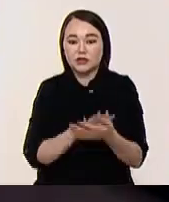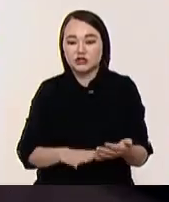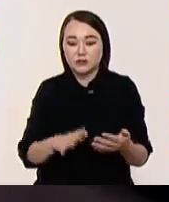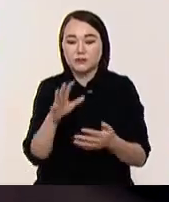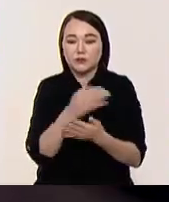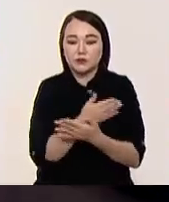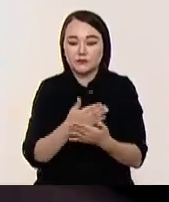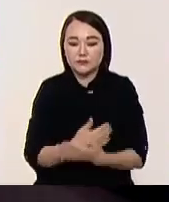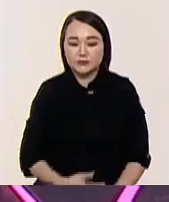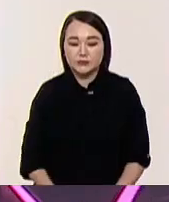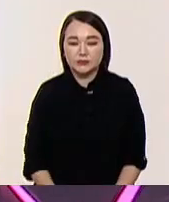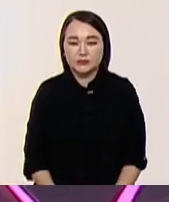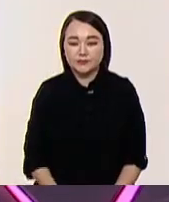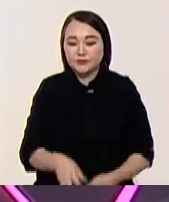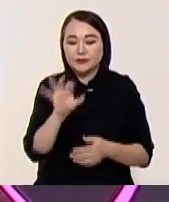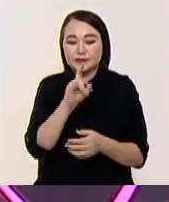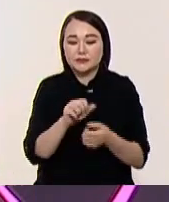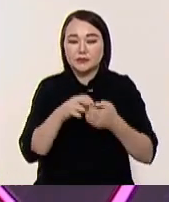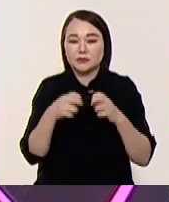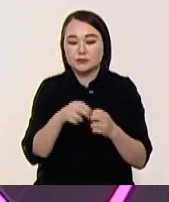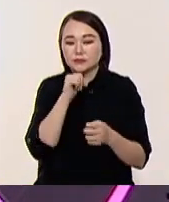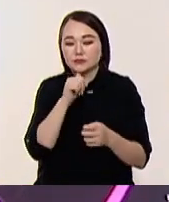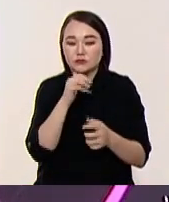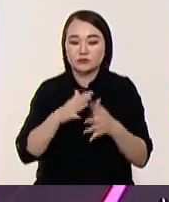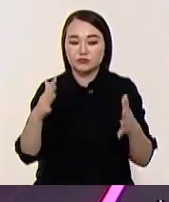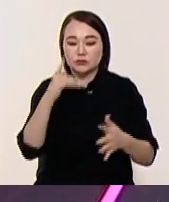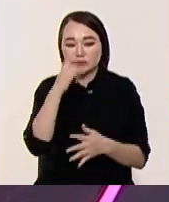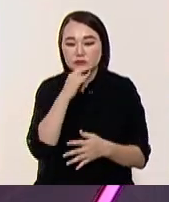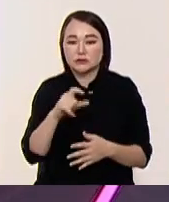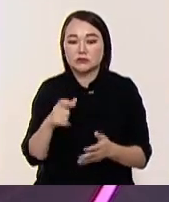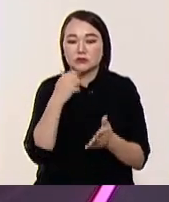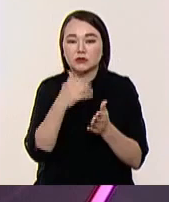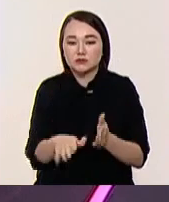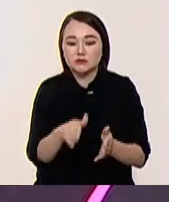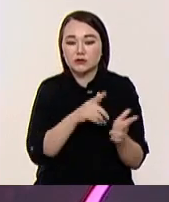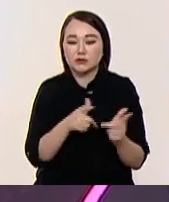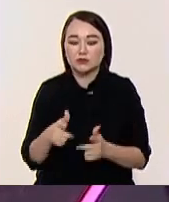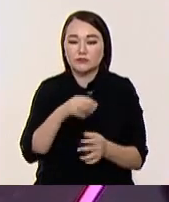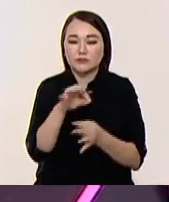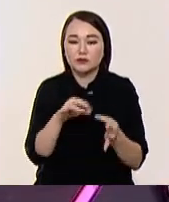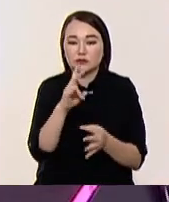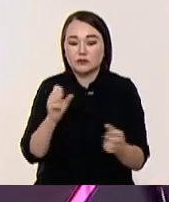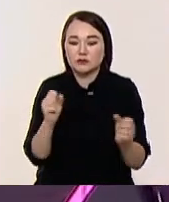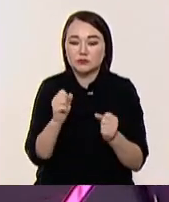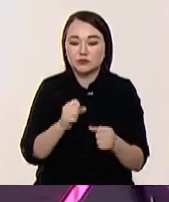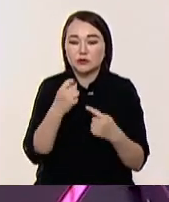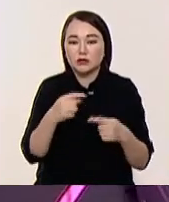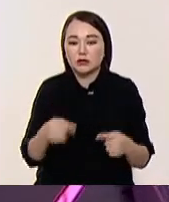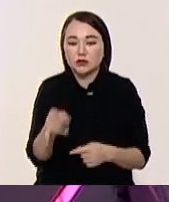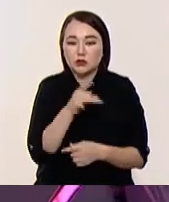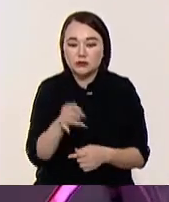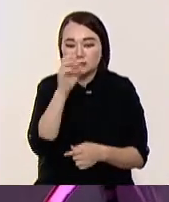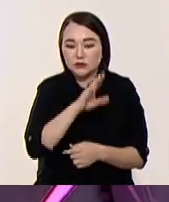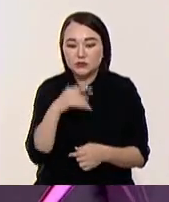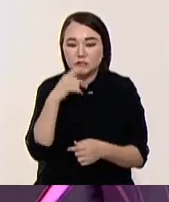Продолжаем Информбюро. Из-за проблем с сахаром большинство казахстанцев отказывается готовить варенье на зиму. В некоторых регионах